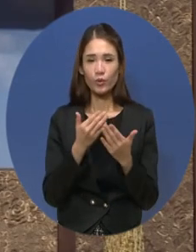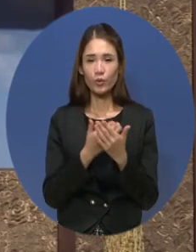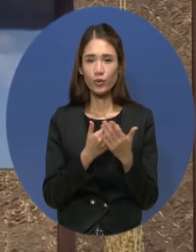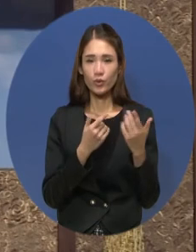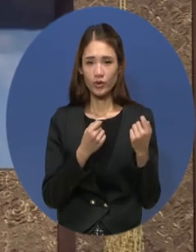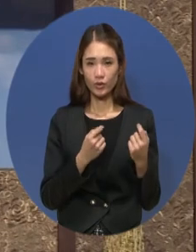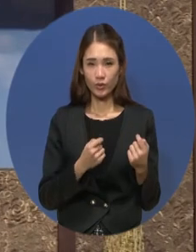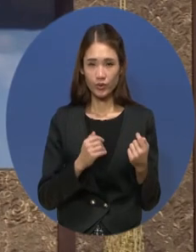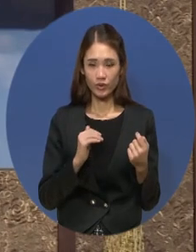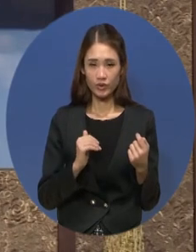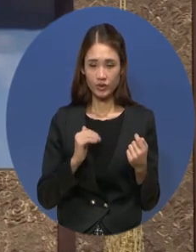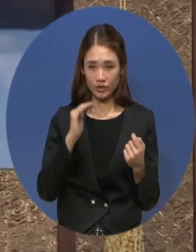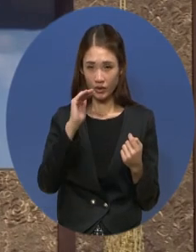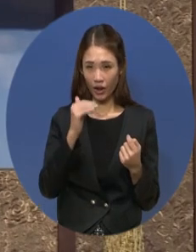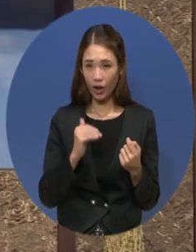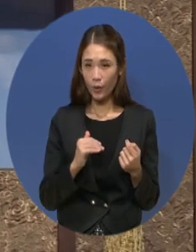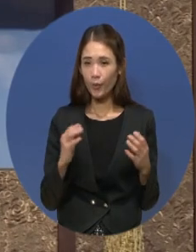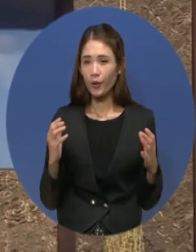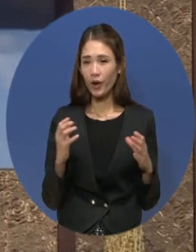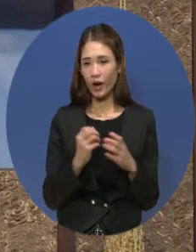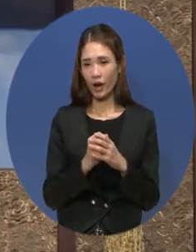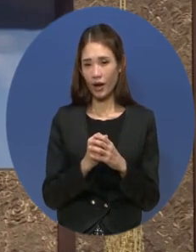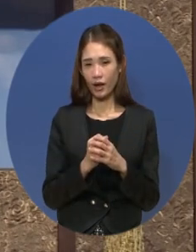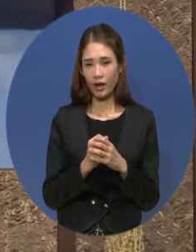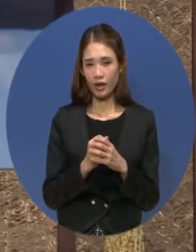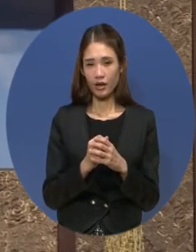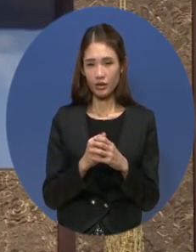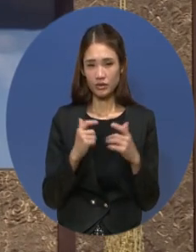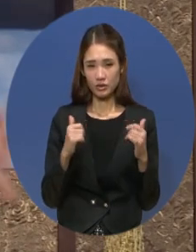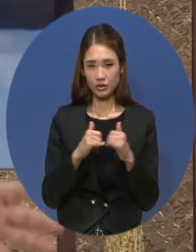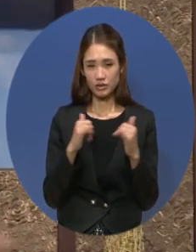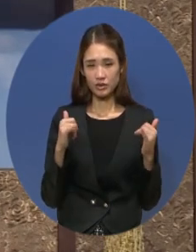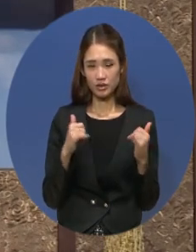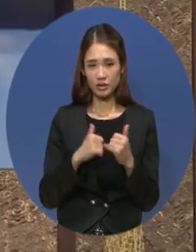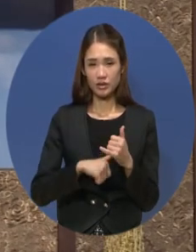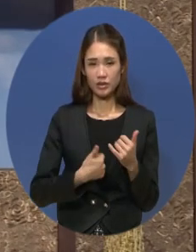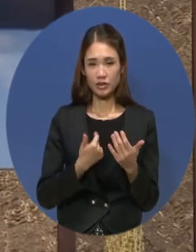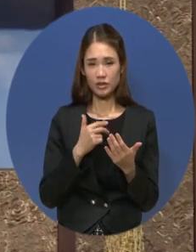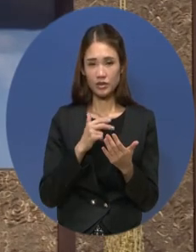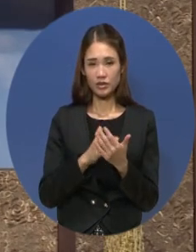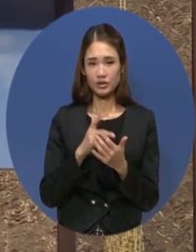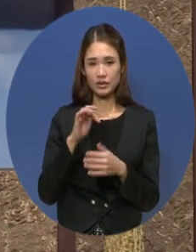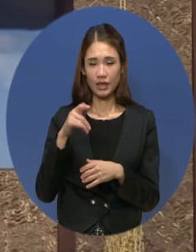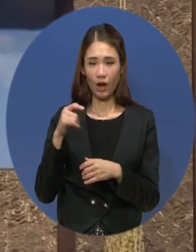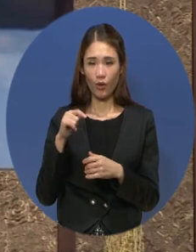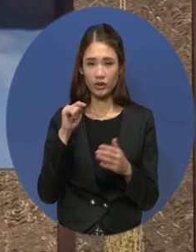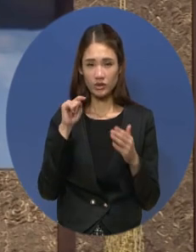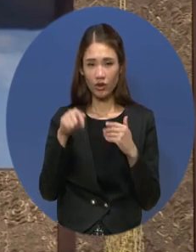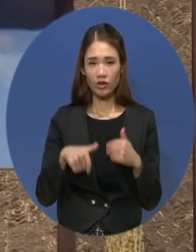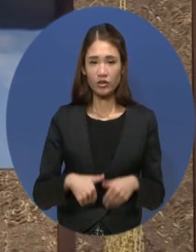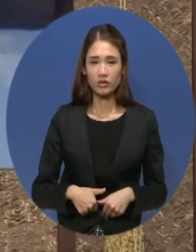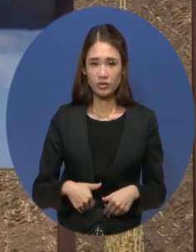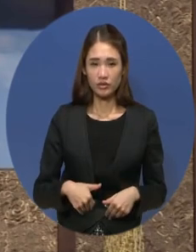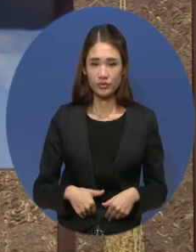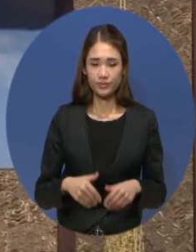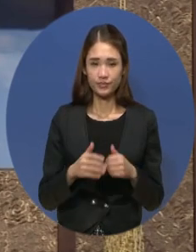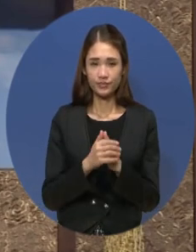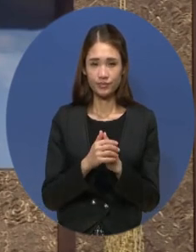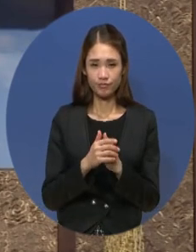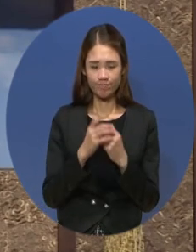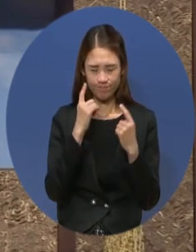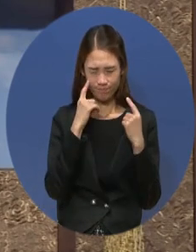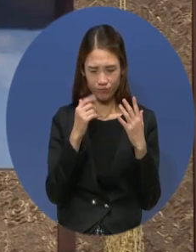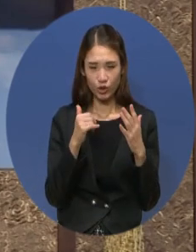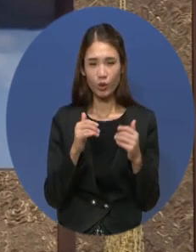이럼 내용들을 가지고 지역사회에 자원을 접근을 해야 겠죠 지역사회 참 분명히